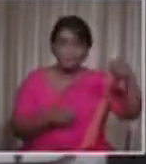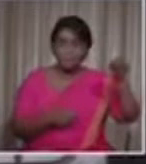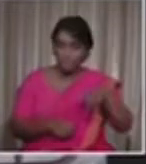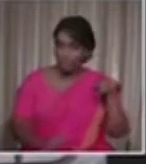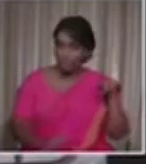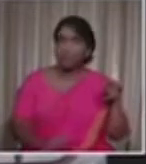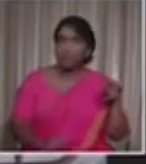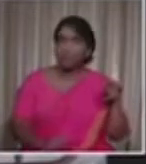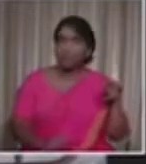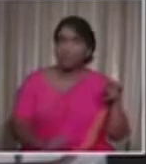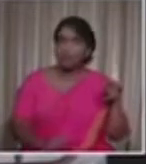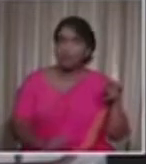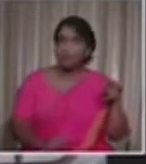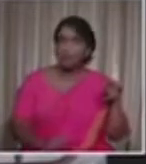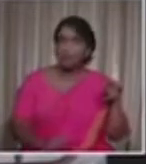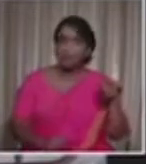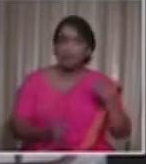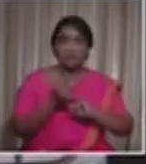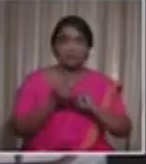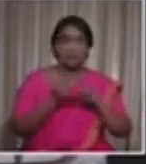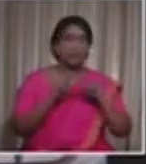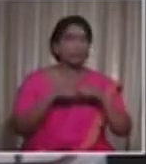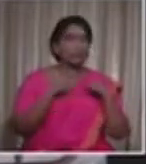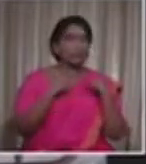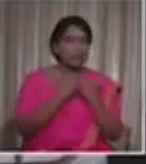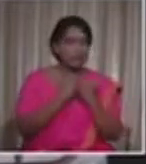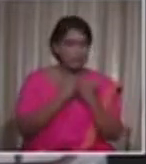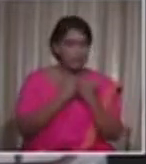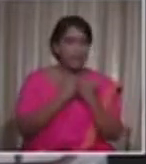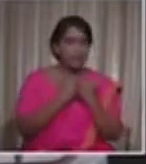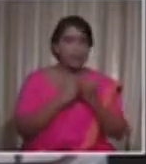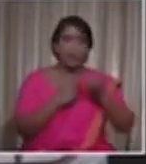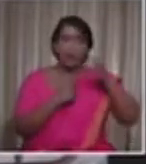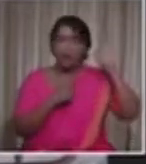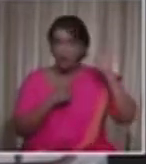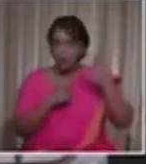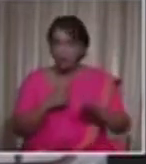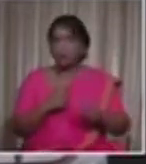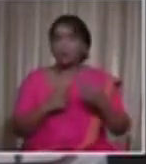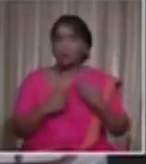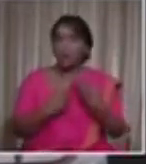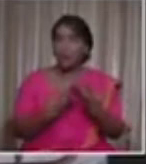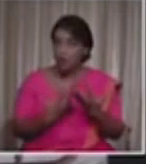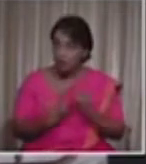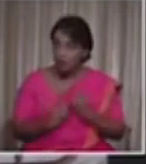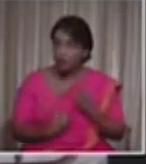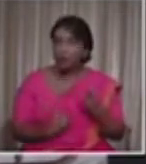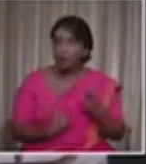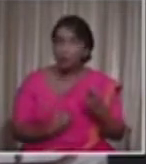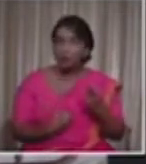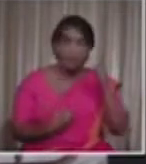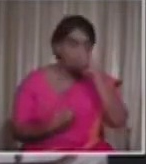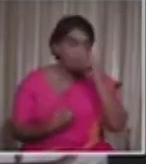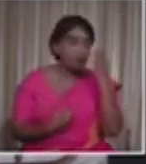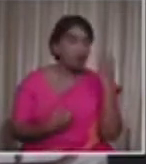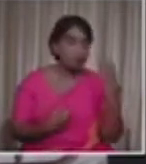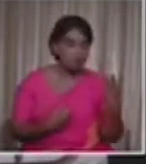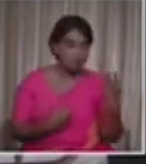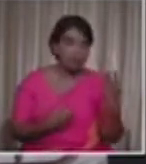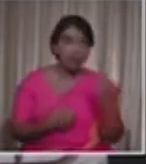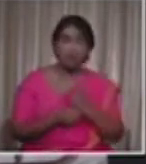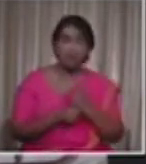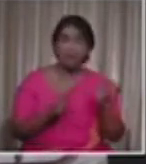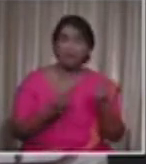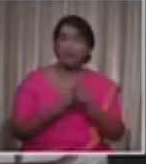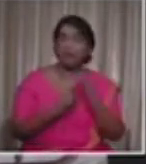තිබුණා. තා සයම් සමාගමේ අඩු මිලට ඒත් අපිට උවමනා වුණ මාස 3කට ගෑස්